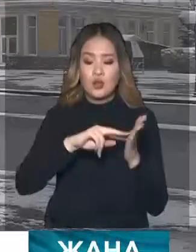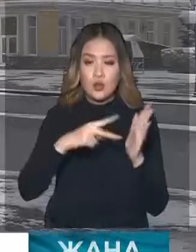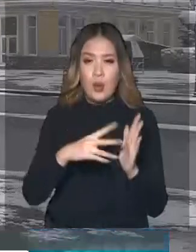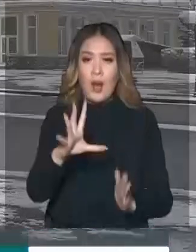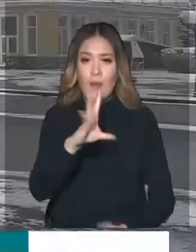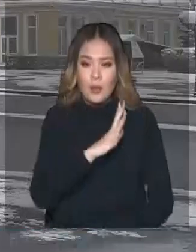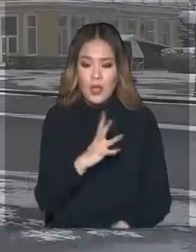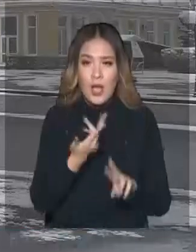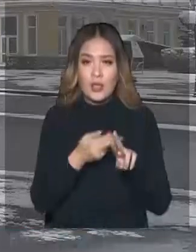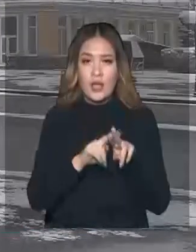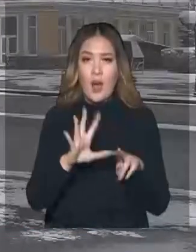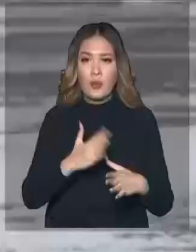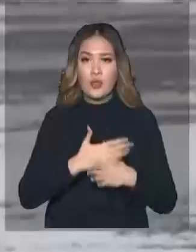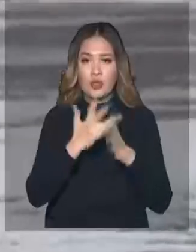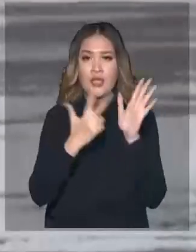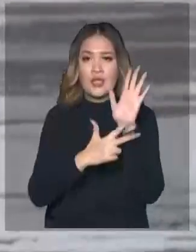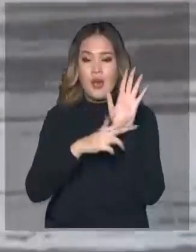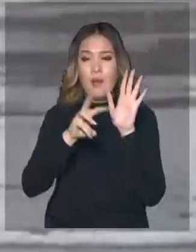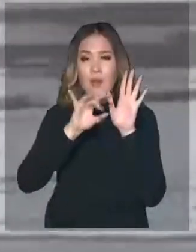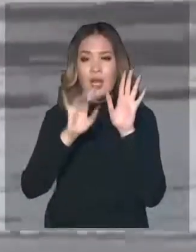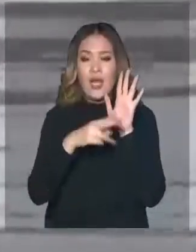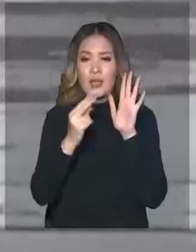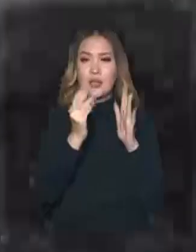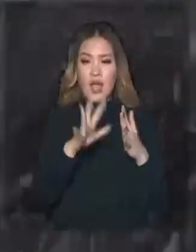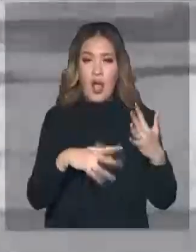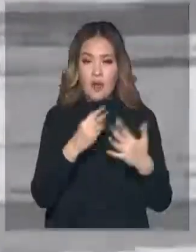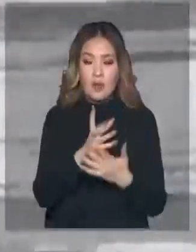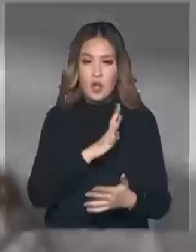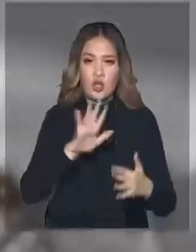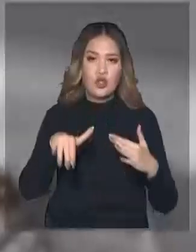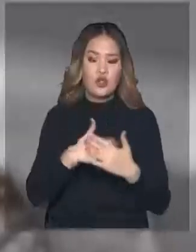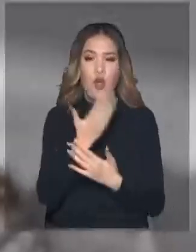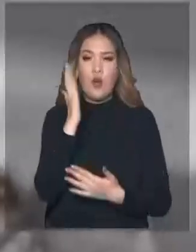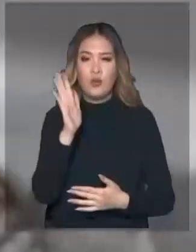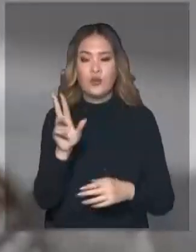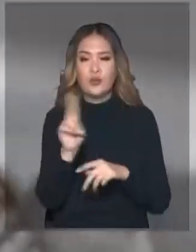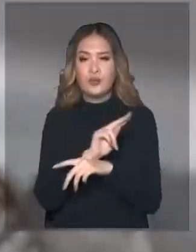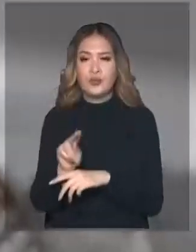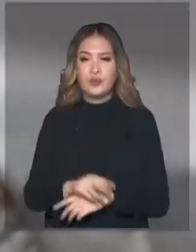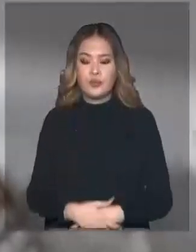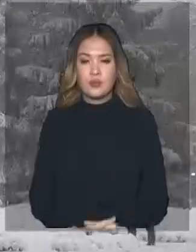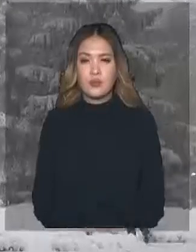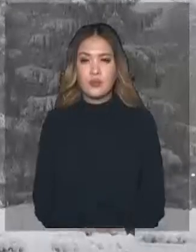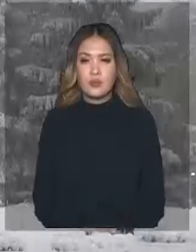айтады. Соның аясында бөлінген 80 миллиард теңге қалалық желілерді жаңартуға жұмсалмақшы. Шынар Асанқызы, Жаңа Уақыт.